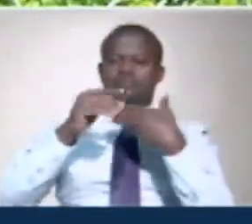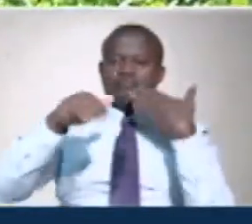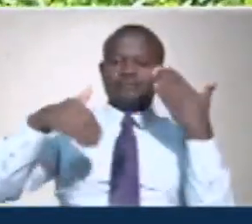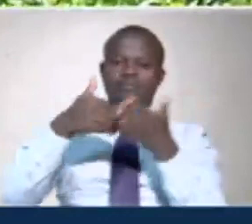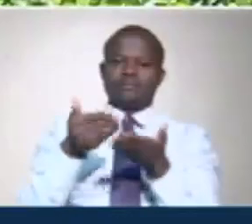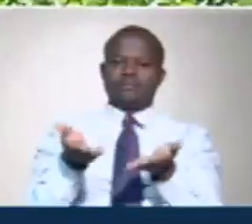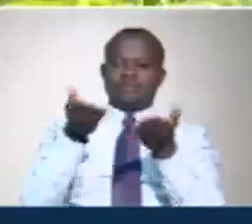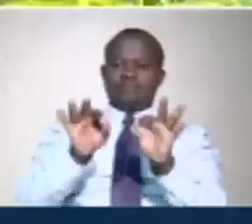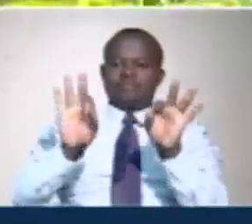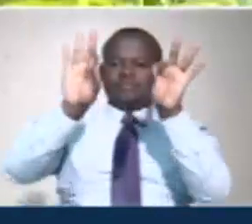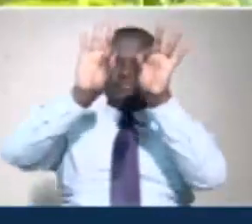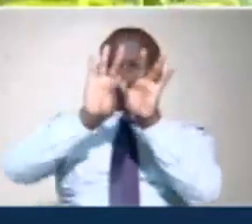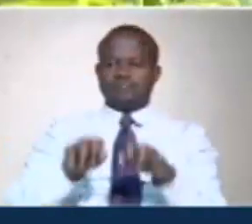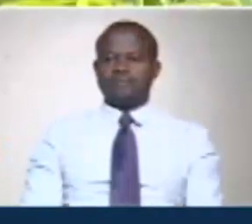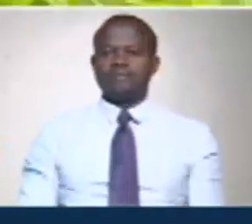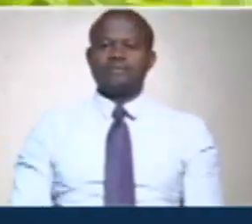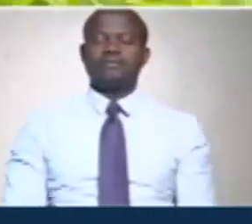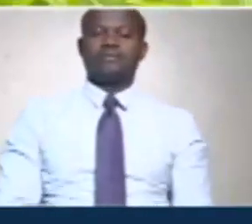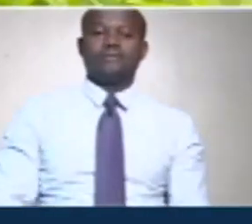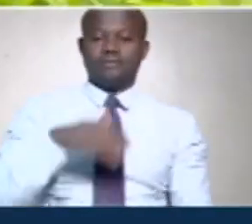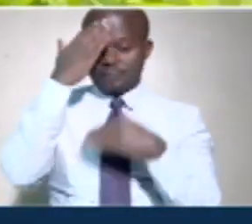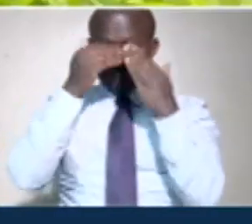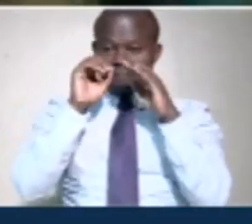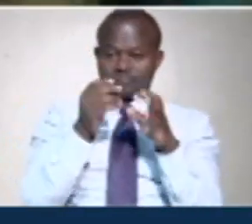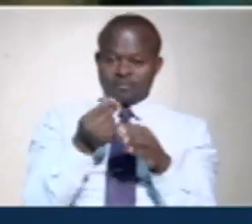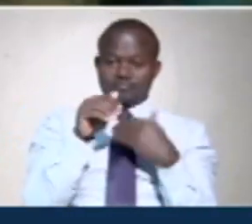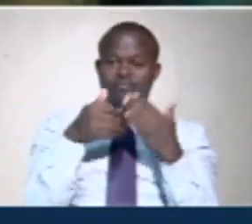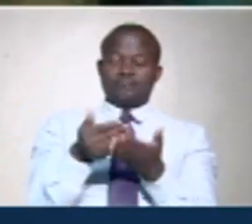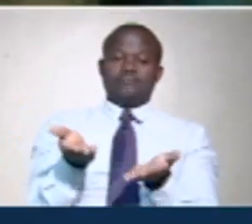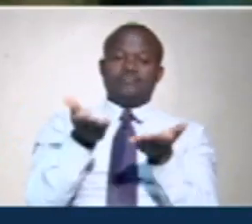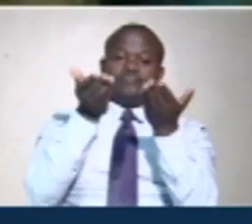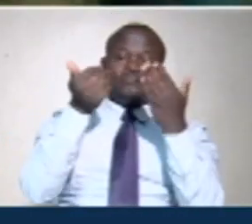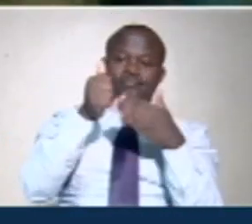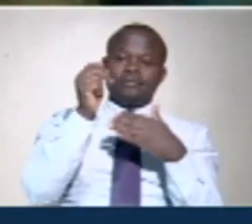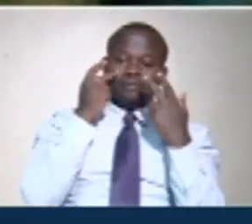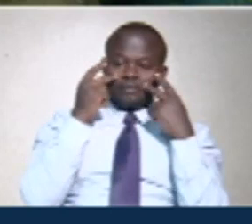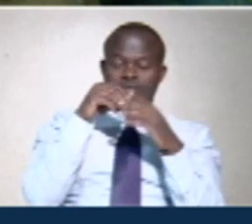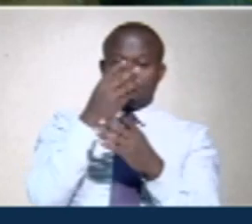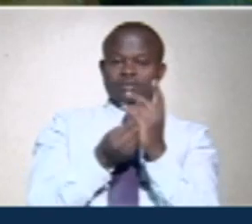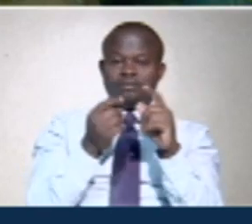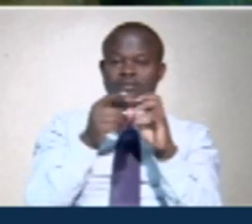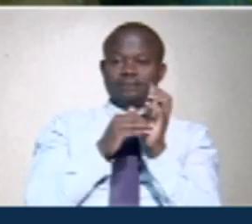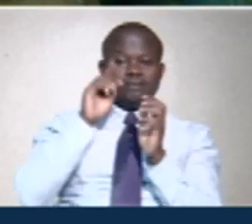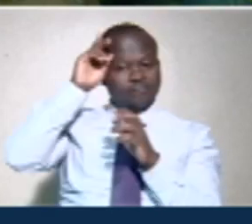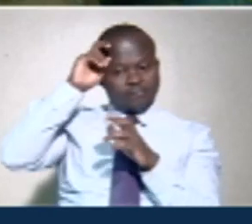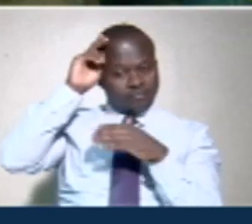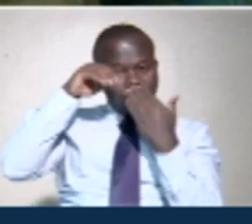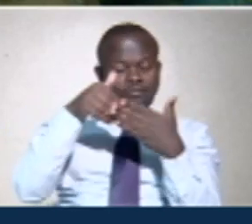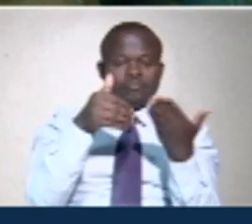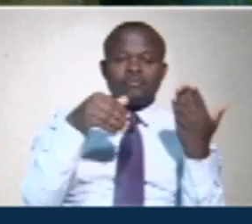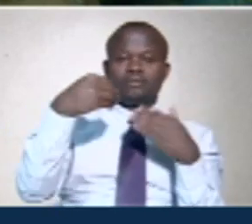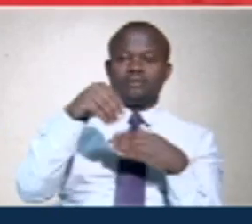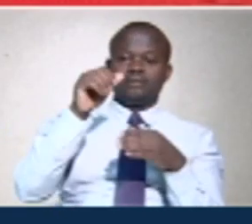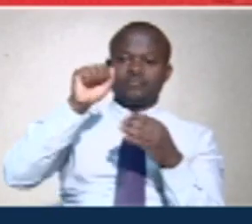byagiye bizamura agaciro. Kubera ko ifaranga ryazamutse ubwo bo barabibona mu gihombo ariko bitekereze ko n'idolari